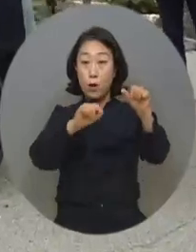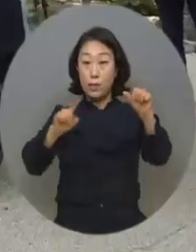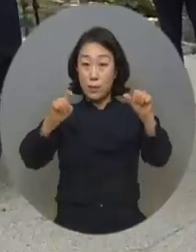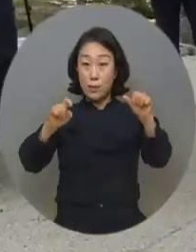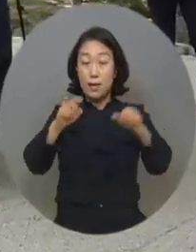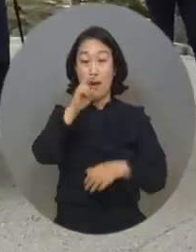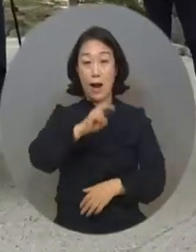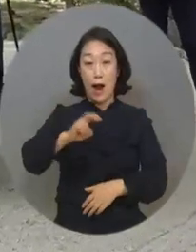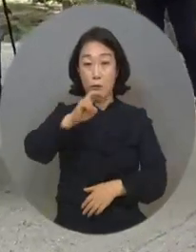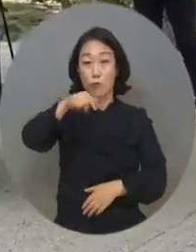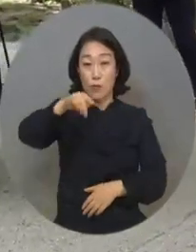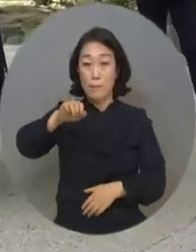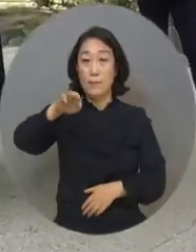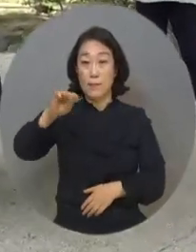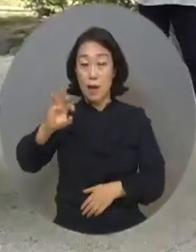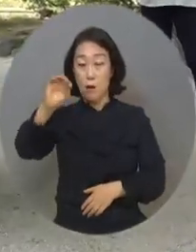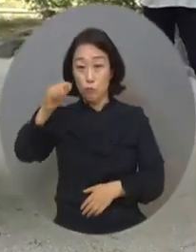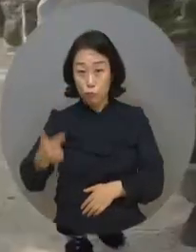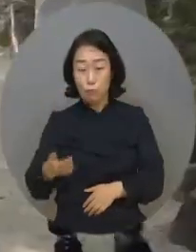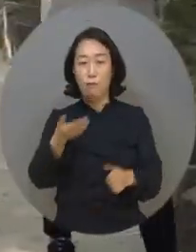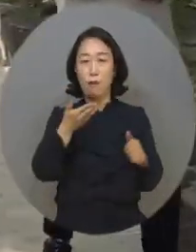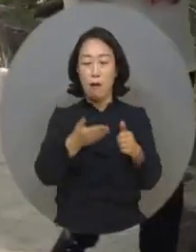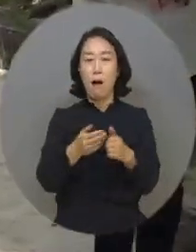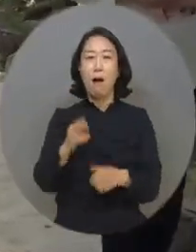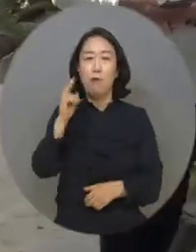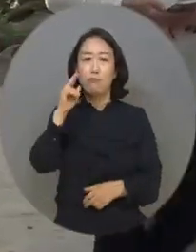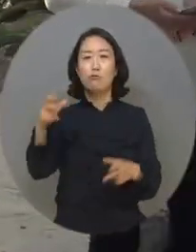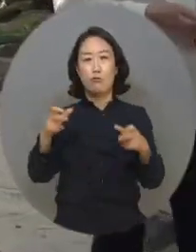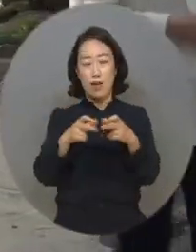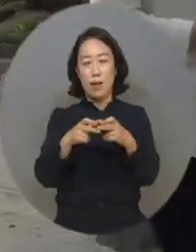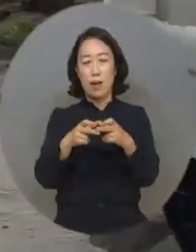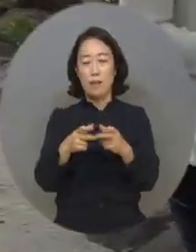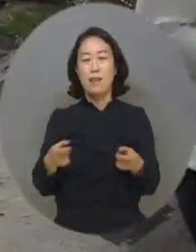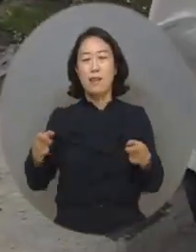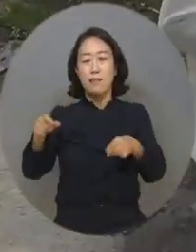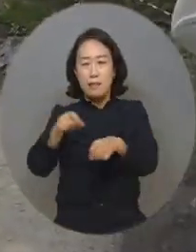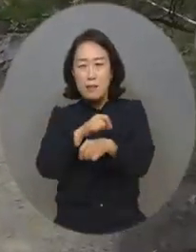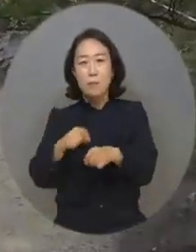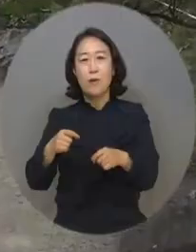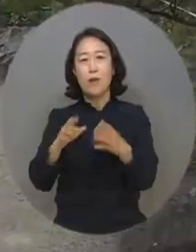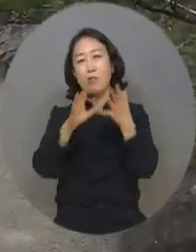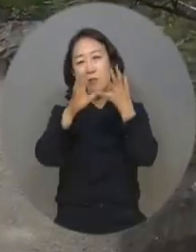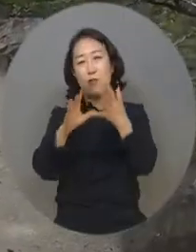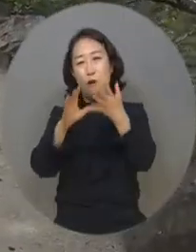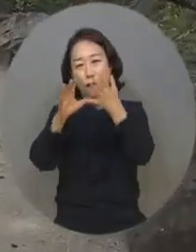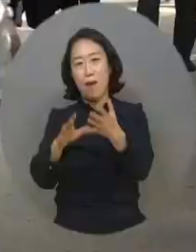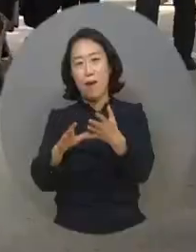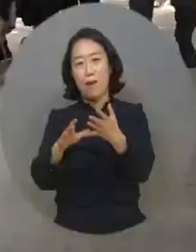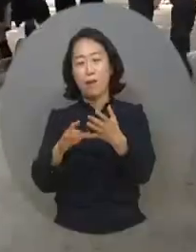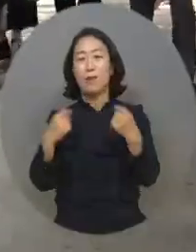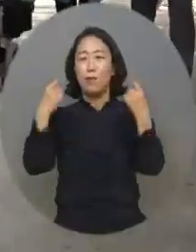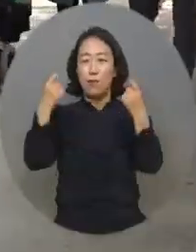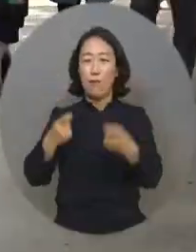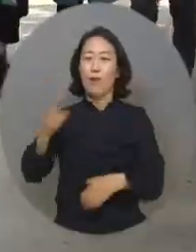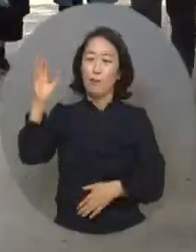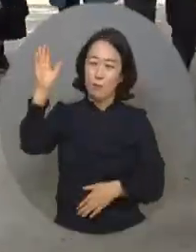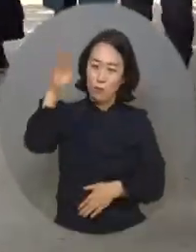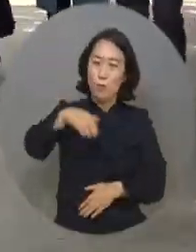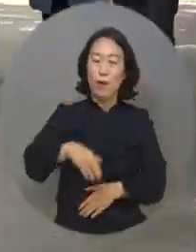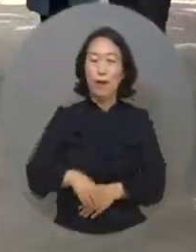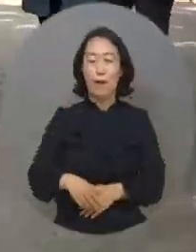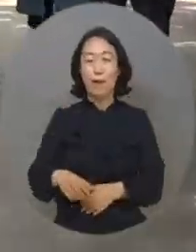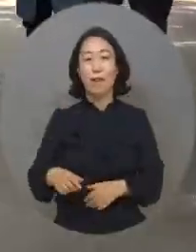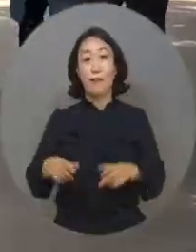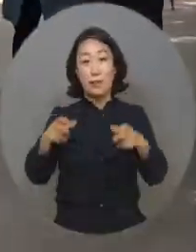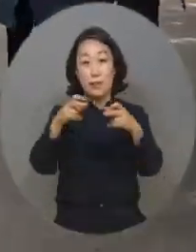김장훈 씨가 중증장애인들과 함께 누워서 가는 나들이를 떠났습니다. 이번 행사는 지난달 장애인의 날을